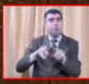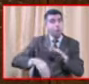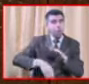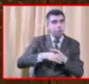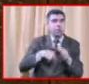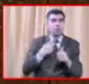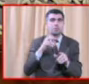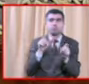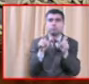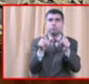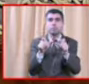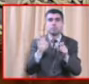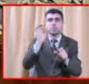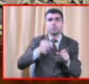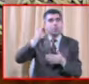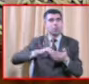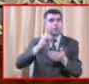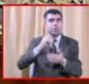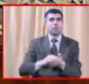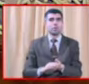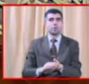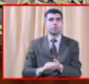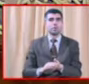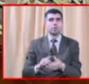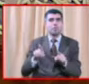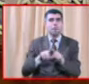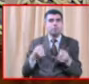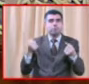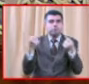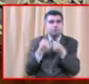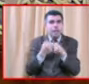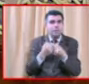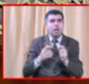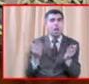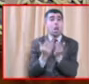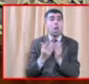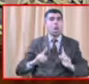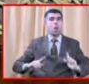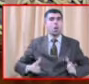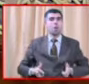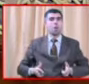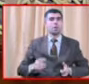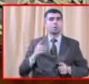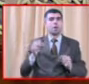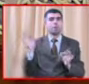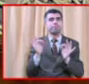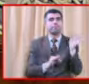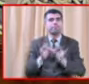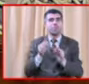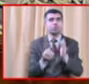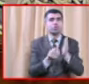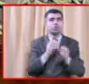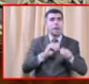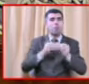الحالات. شكرا. عن ظاهرة العنف بالمؤسسات التعليمية للسيدات والسادة النواب المحترمين من الفريق الاستقلالي